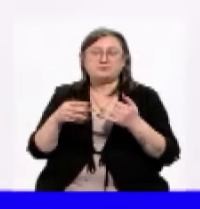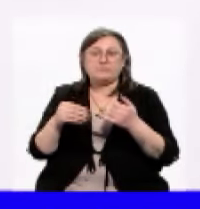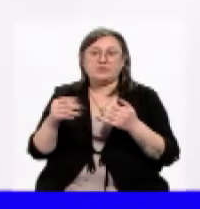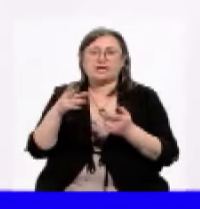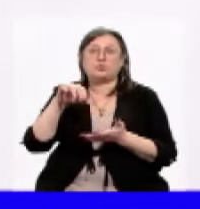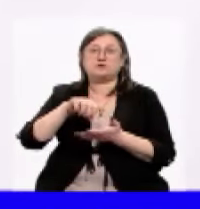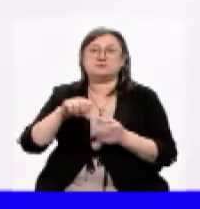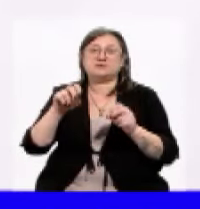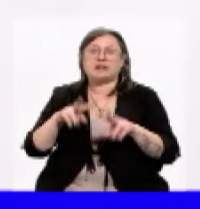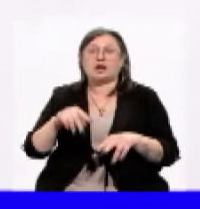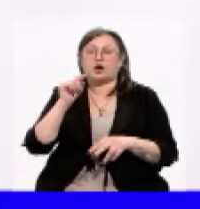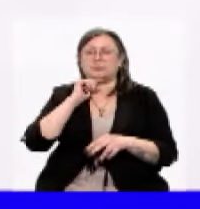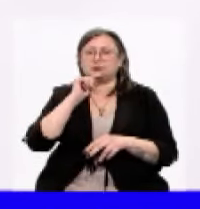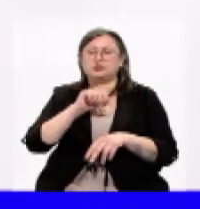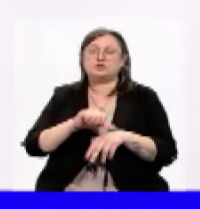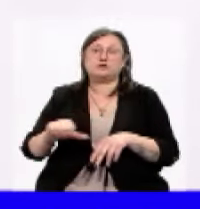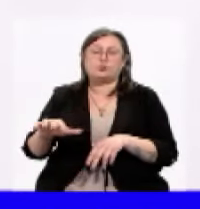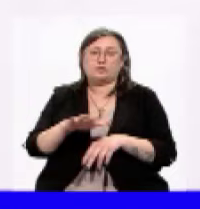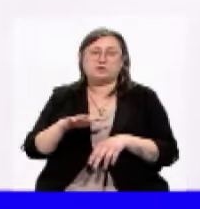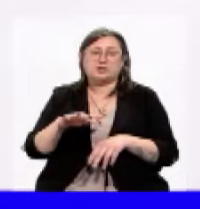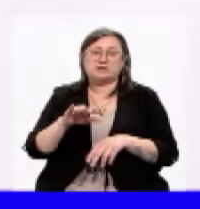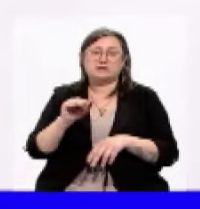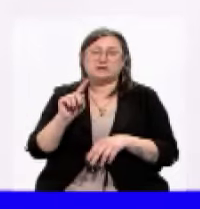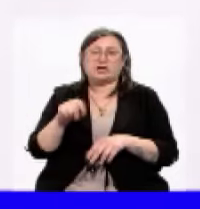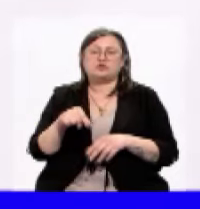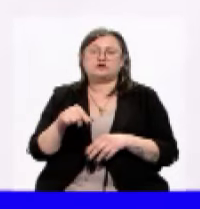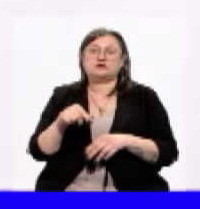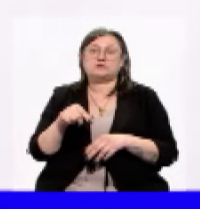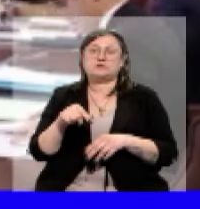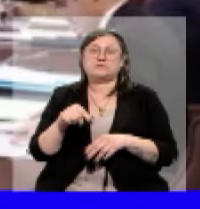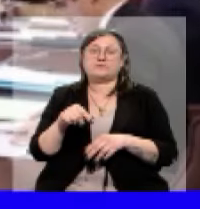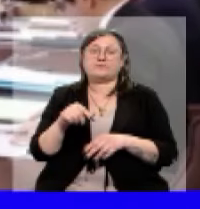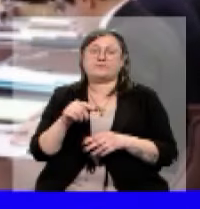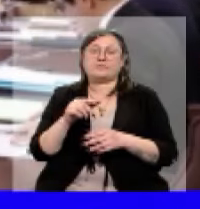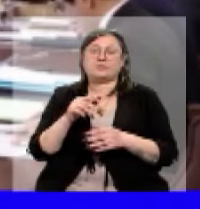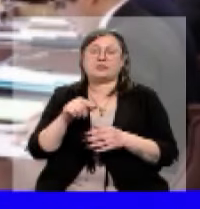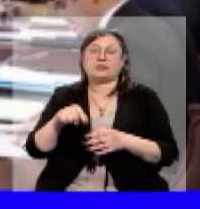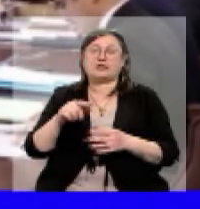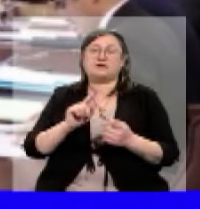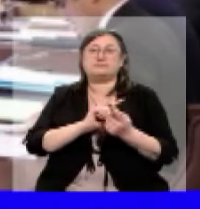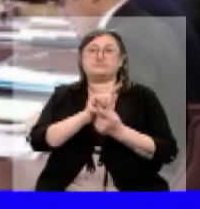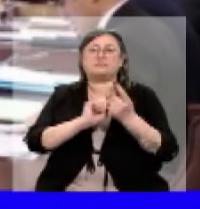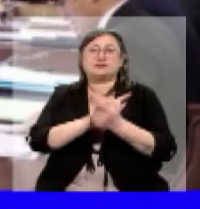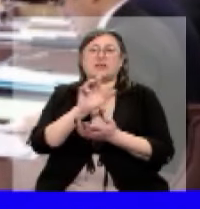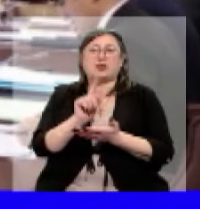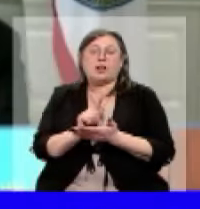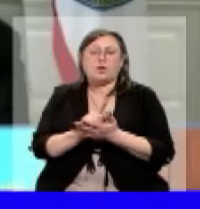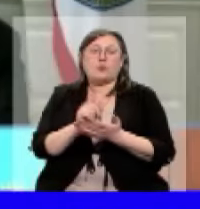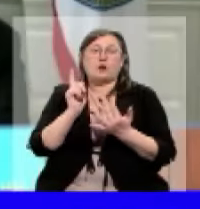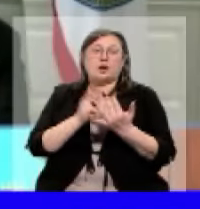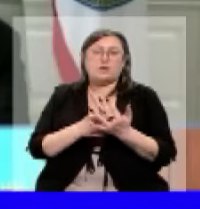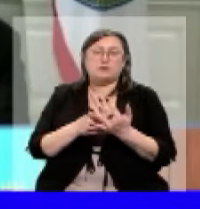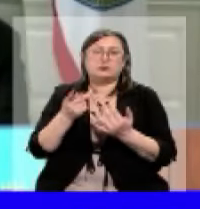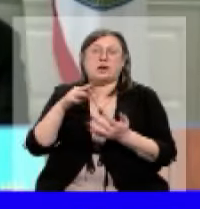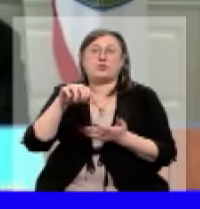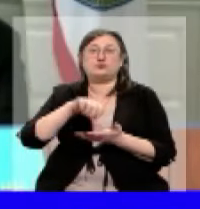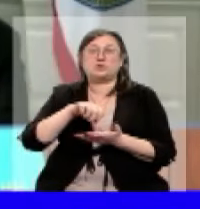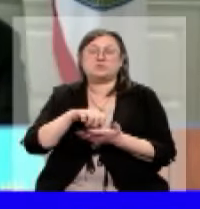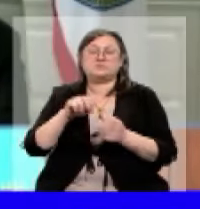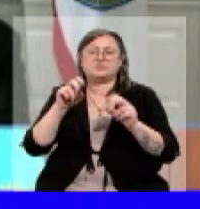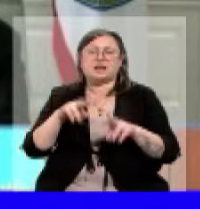көп қағидаты бойынша салықтық жеңілдіктер берудің сараланған тәсілі енгізілді. Биыл негізгі капиталға 22 триллион теңге